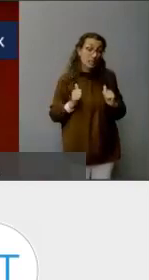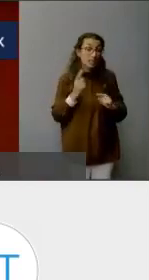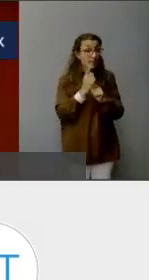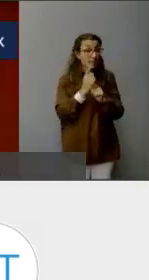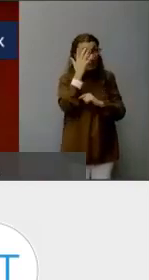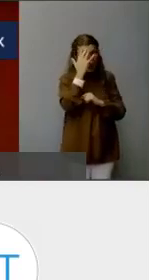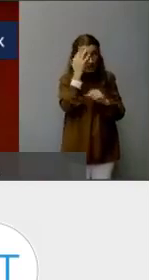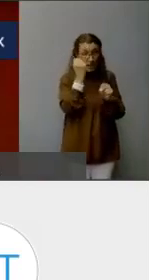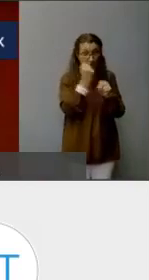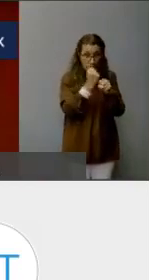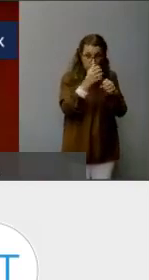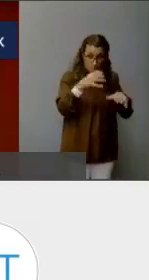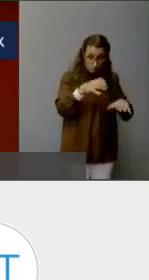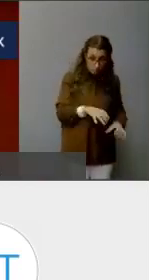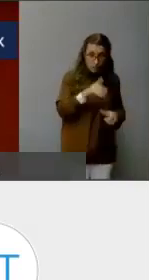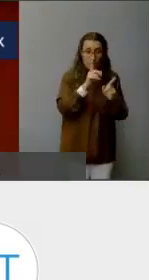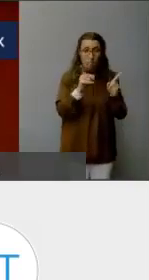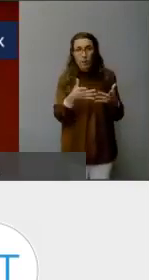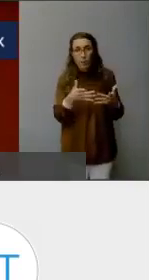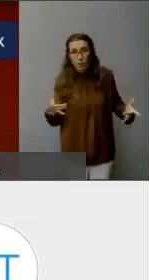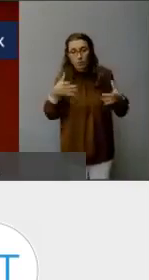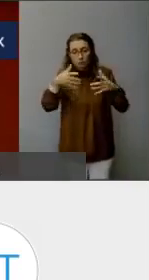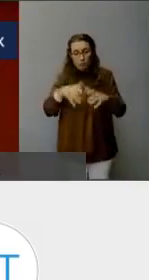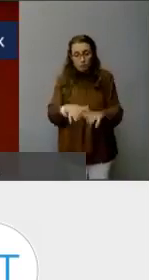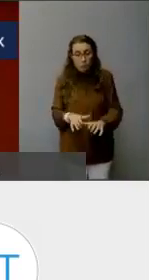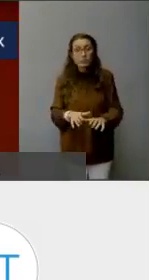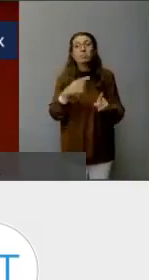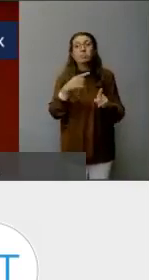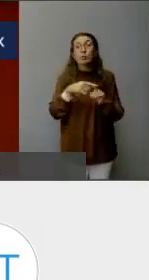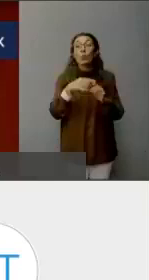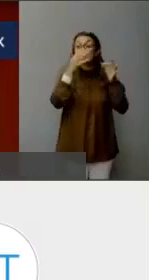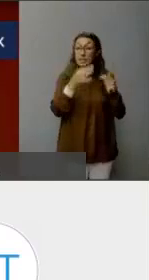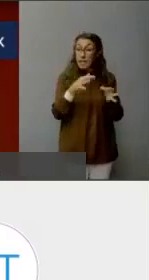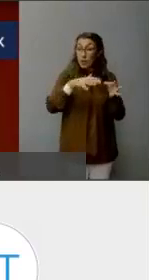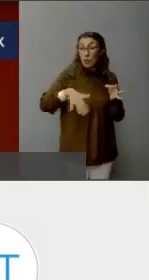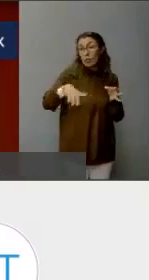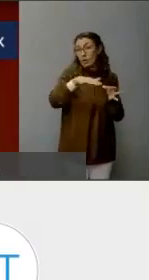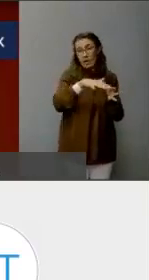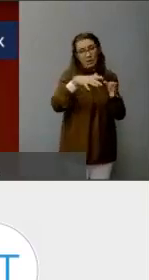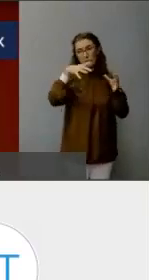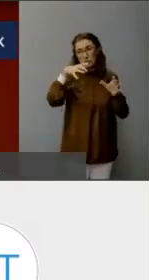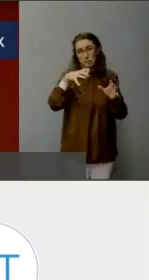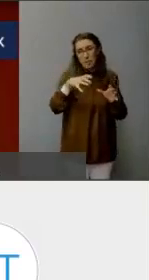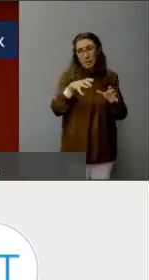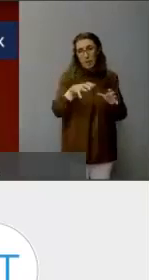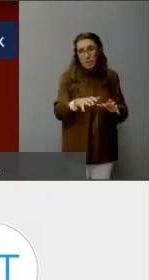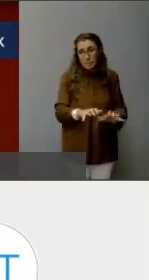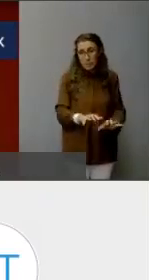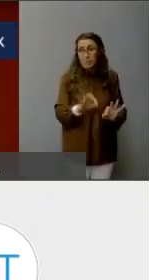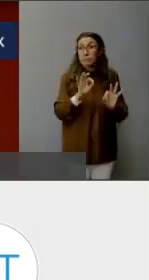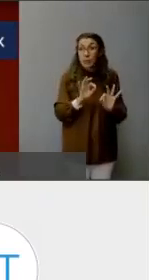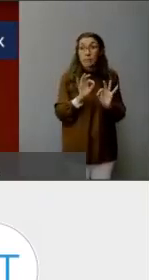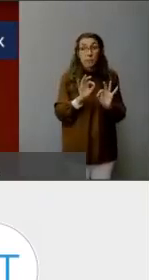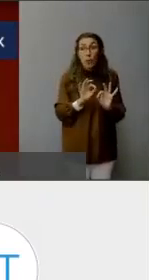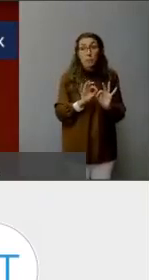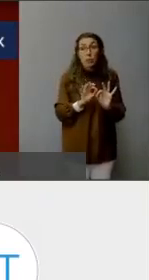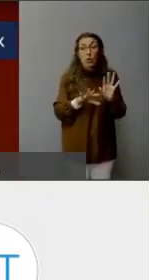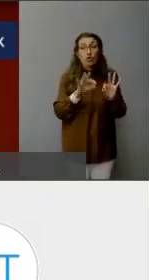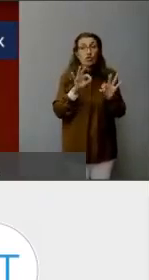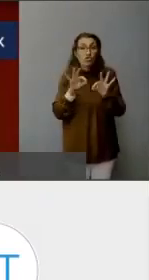lavoro è diminuita la popolazione e soprattutto la sicurezza dei cittadini le scelte che sono state fatte anche in termini infrastrutturali